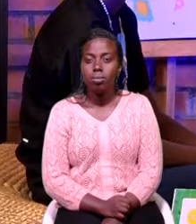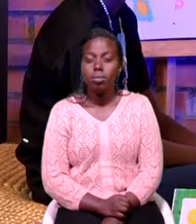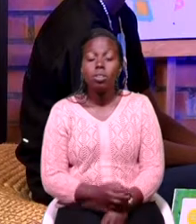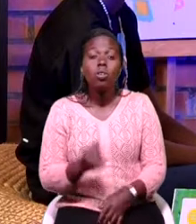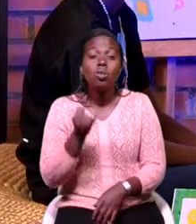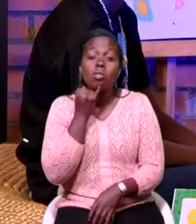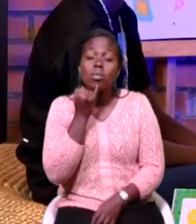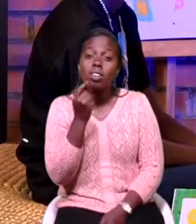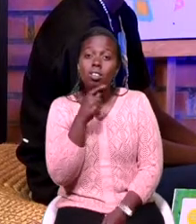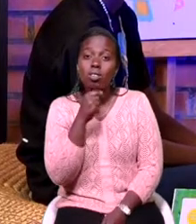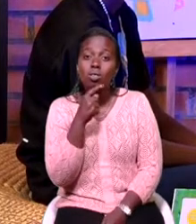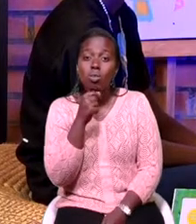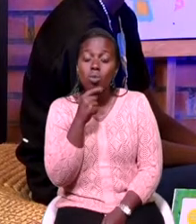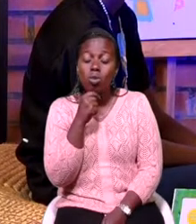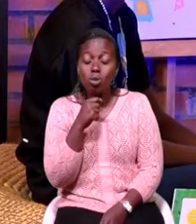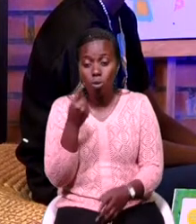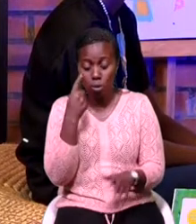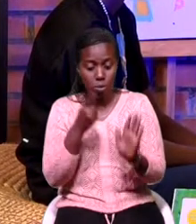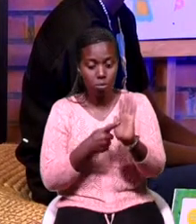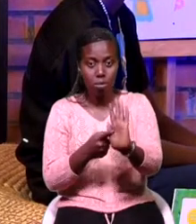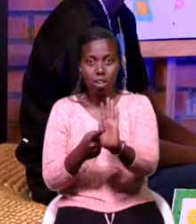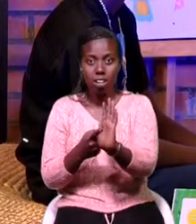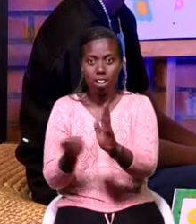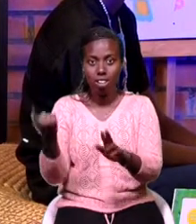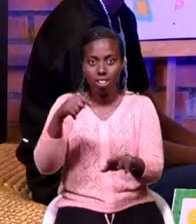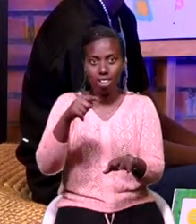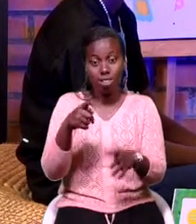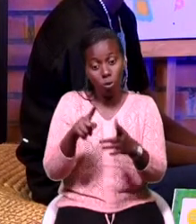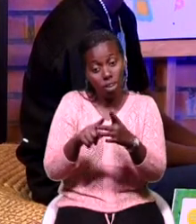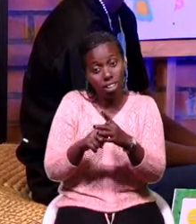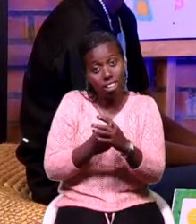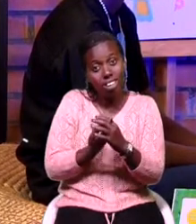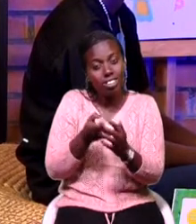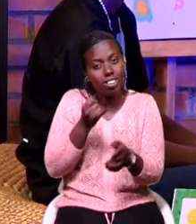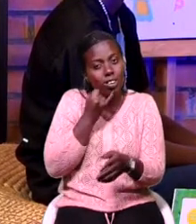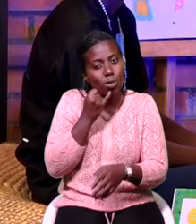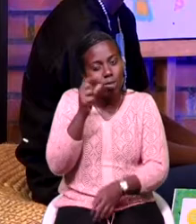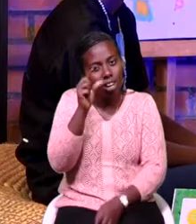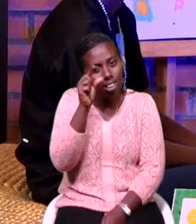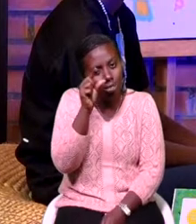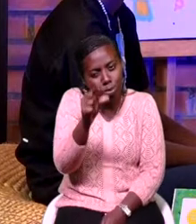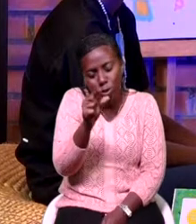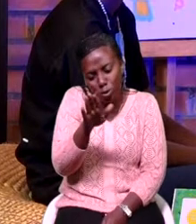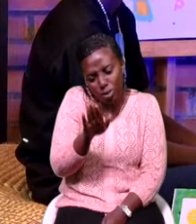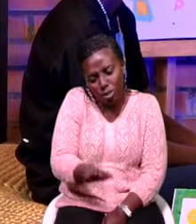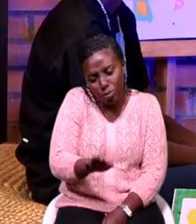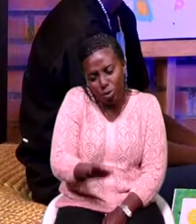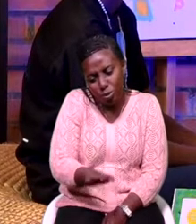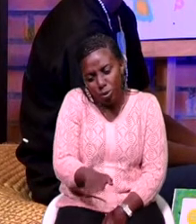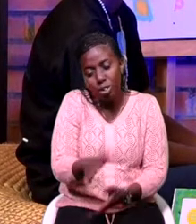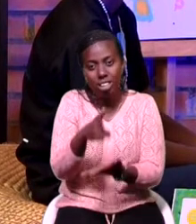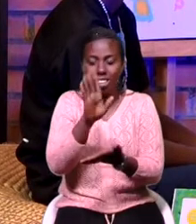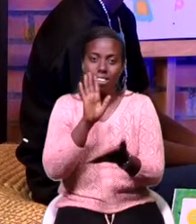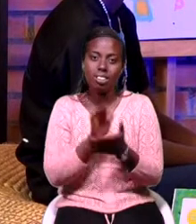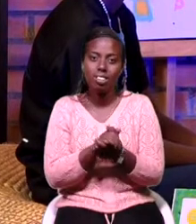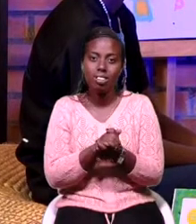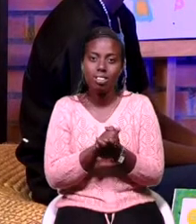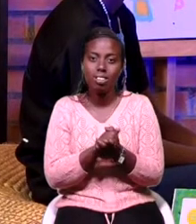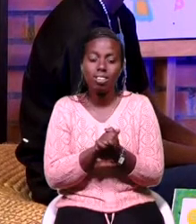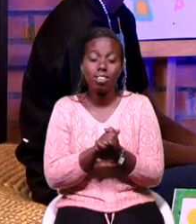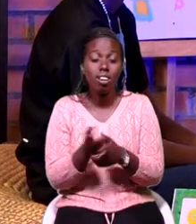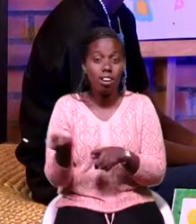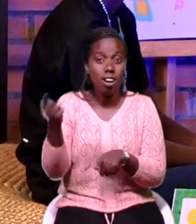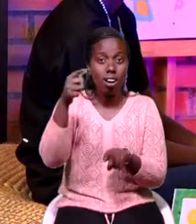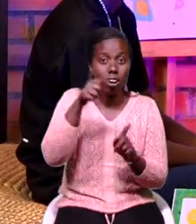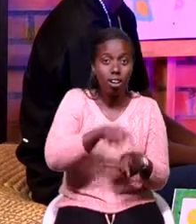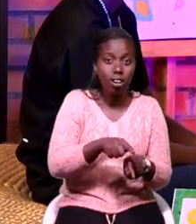Wa mwana w'umuhungu nguyu hano uko yagarutse angana, kandi twatangiye ari akana gatoya cyane.